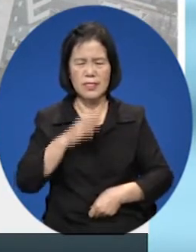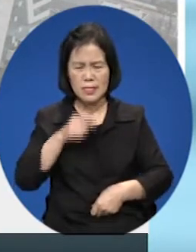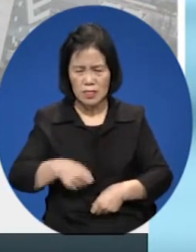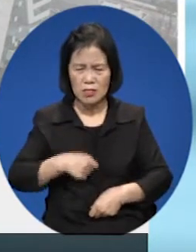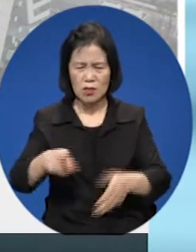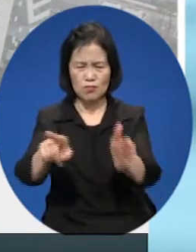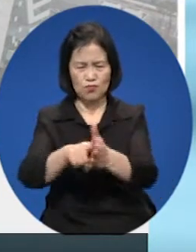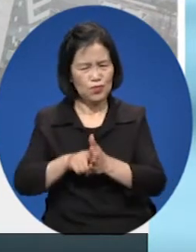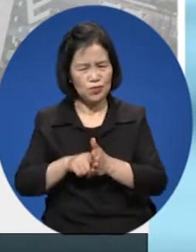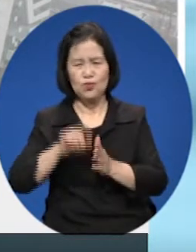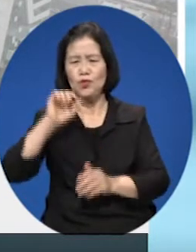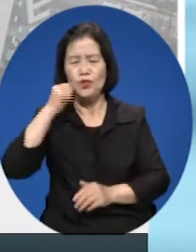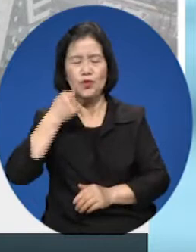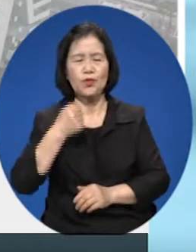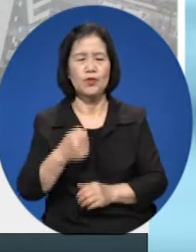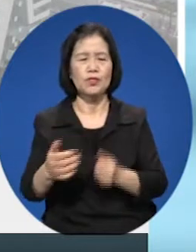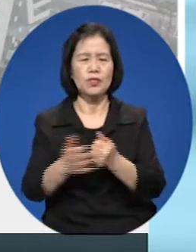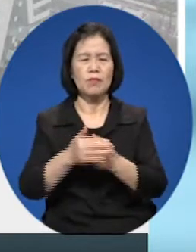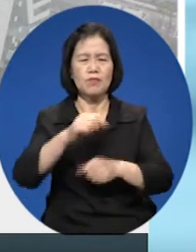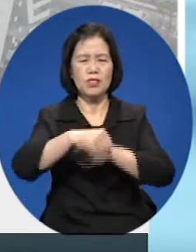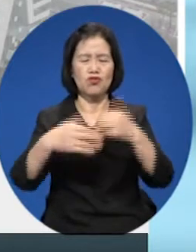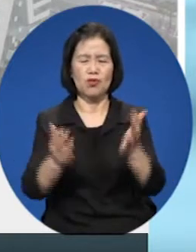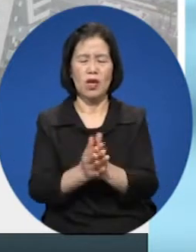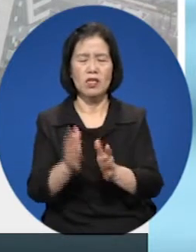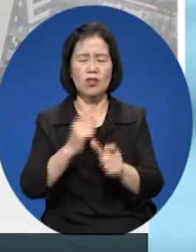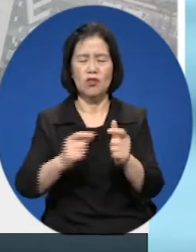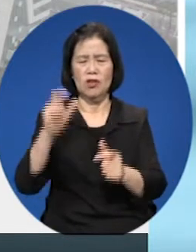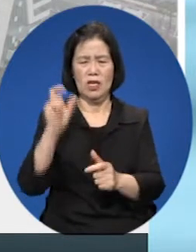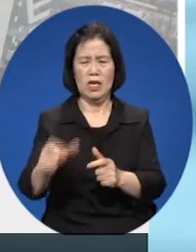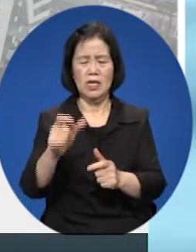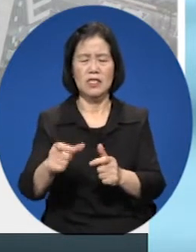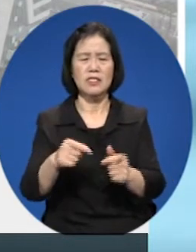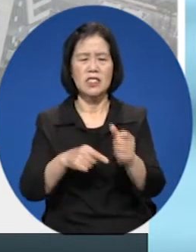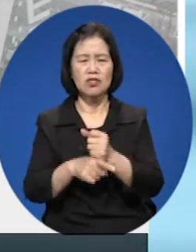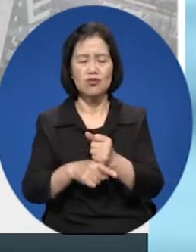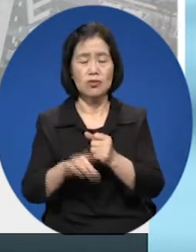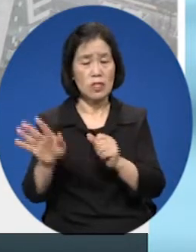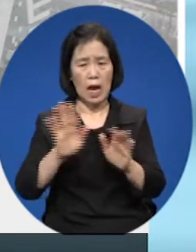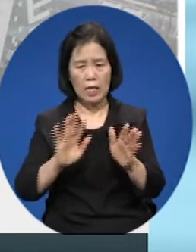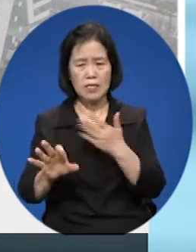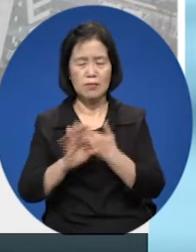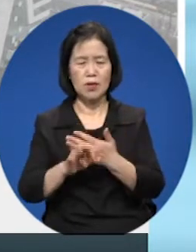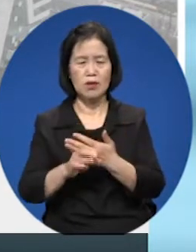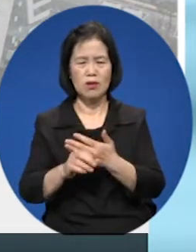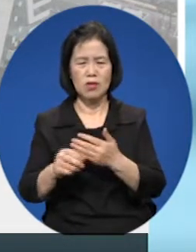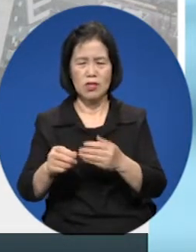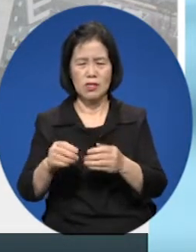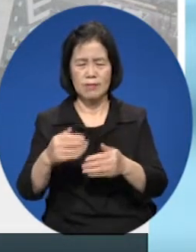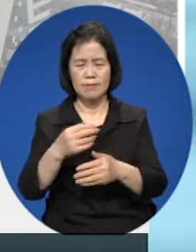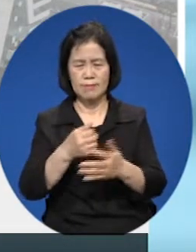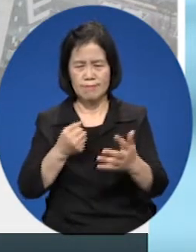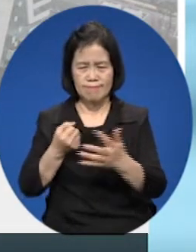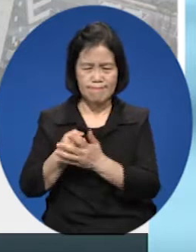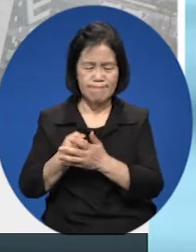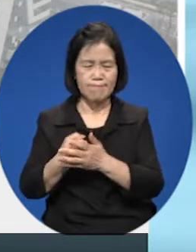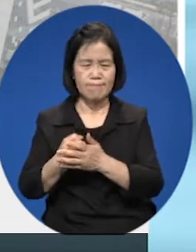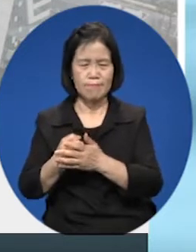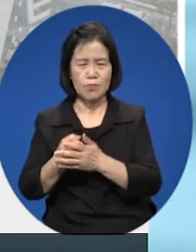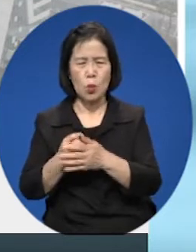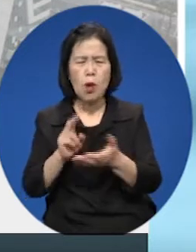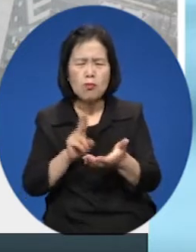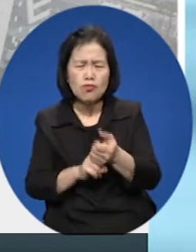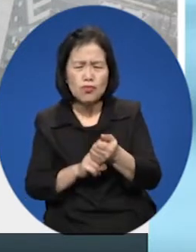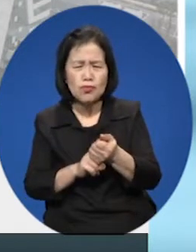믿어지지 어렵다고 보면 그래서 민트가 이렇게 더 강하게 나가는 이유는 그러지 않고서는 이 문제를 정면 돌파할 수 없다는 문제에요 뭔가 숨기는 듯한